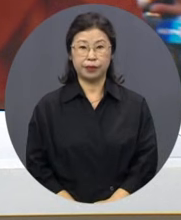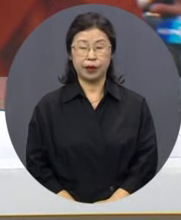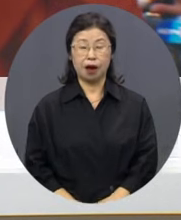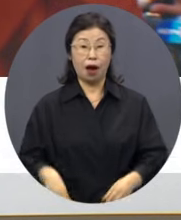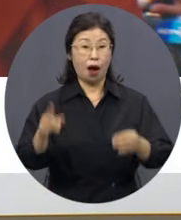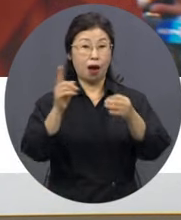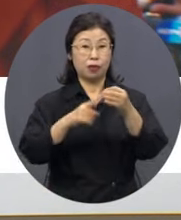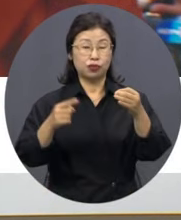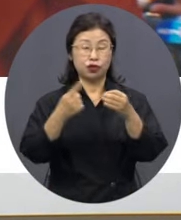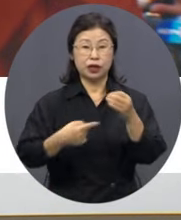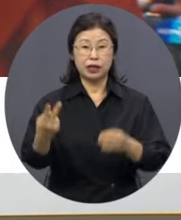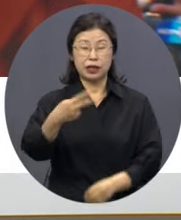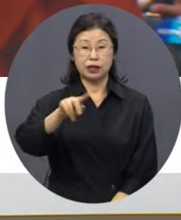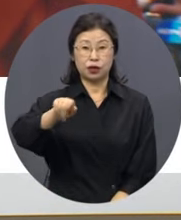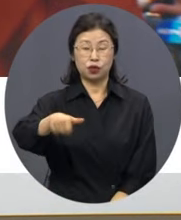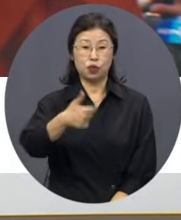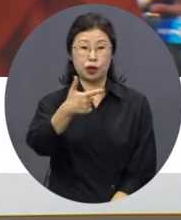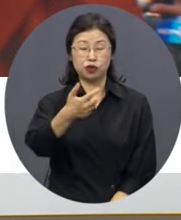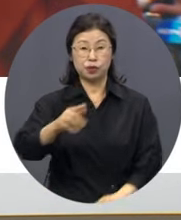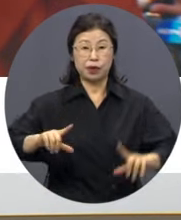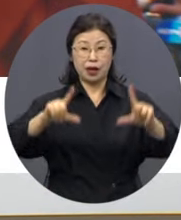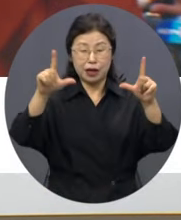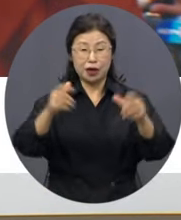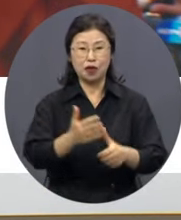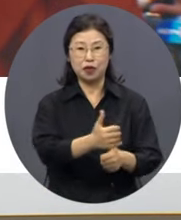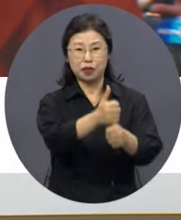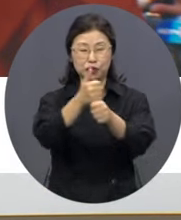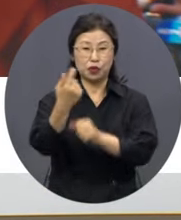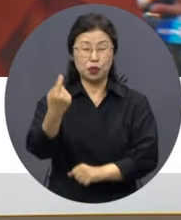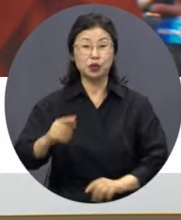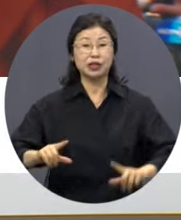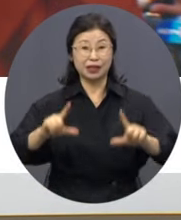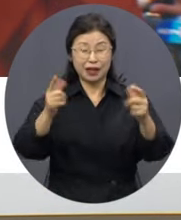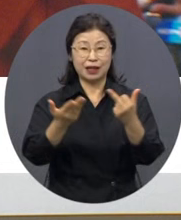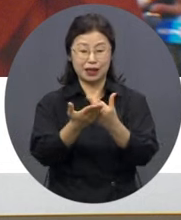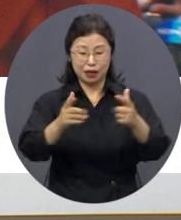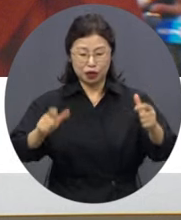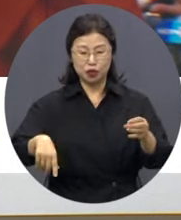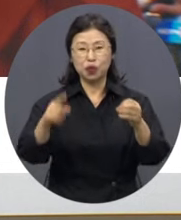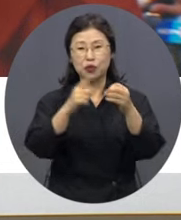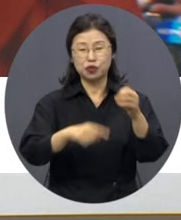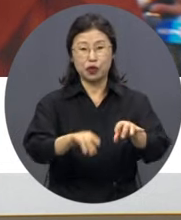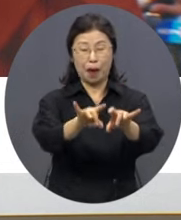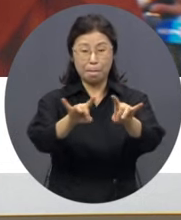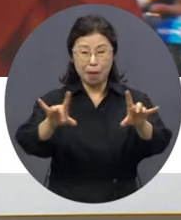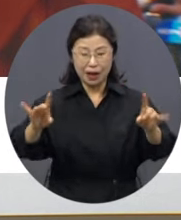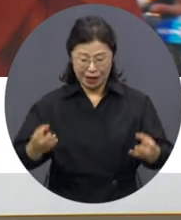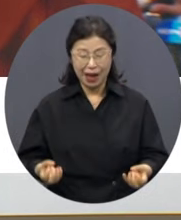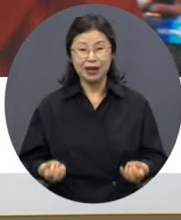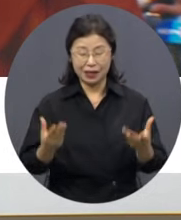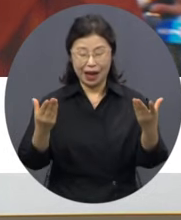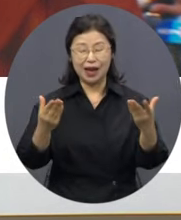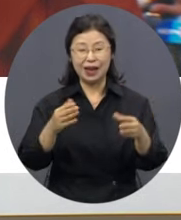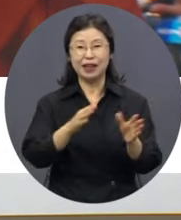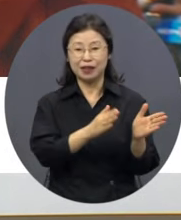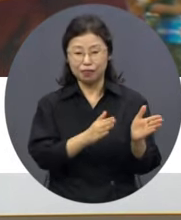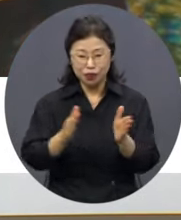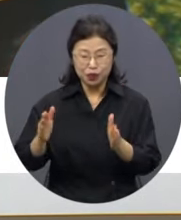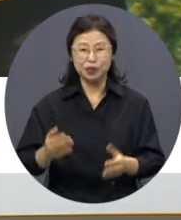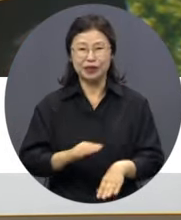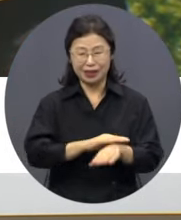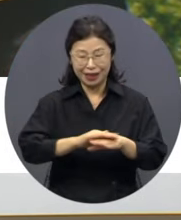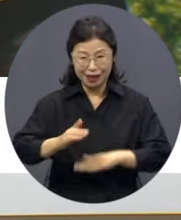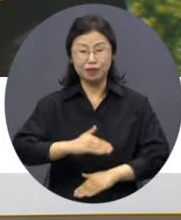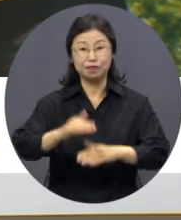불기 2568 부처님 오신 날을 맞아 제주지역 사찰에서도 봉축 법요식이 일제히